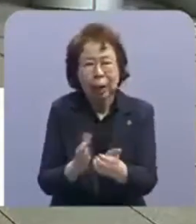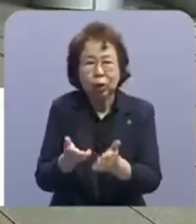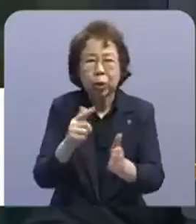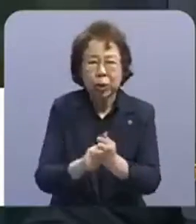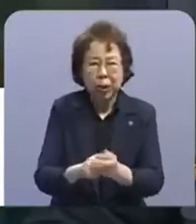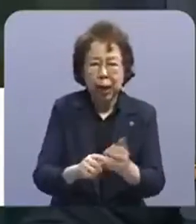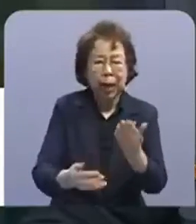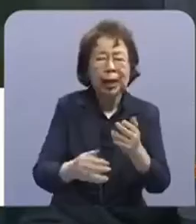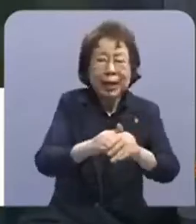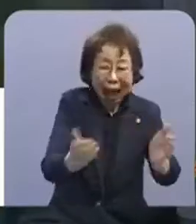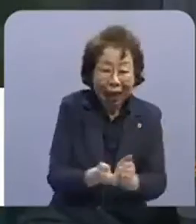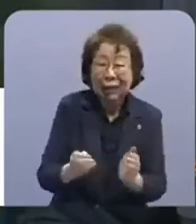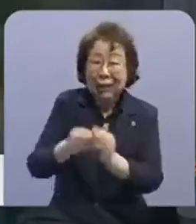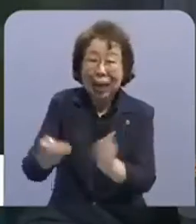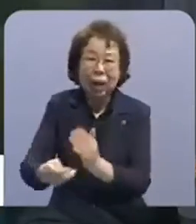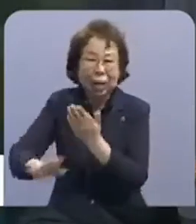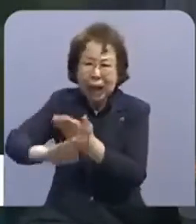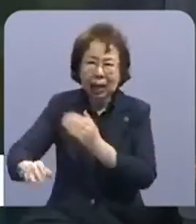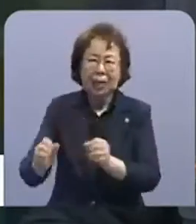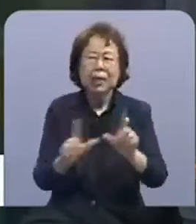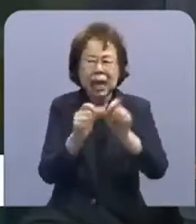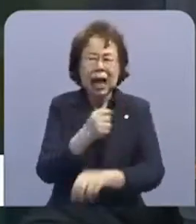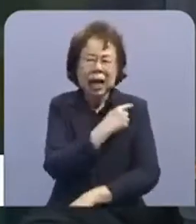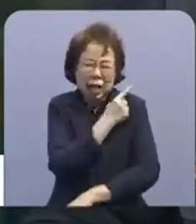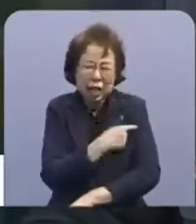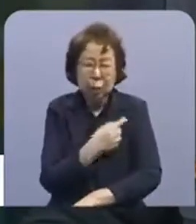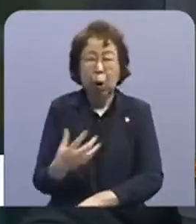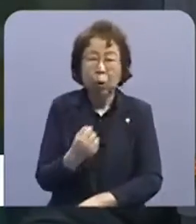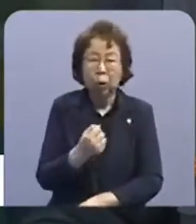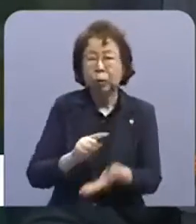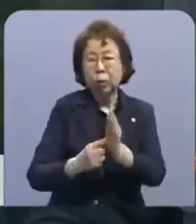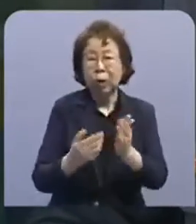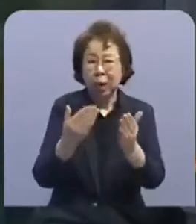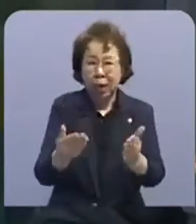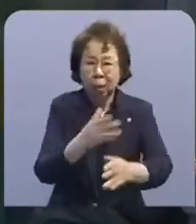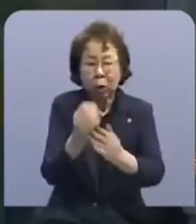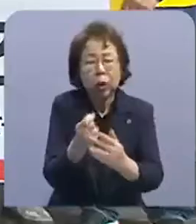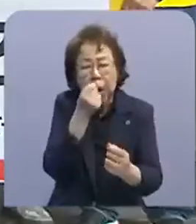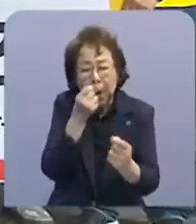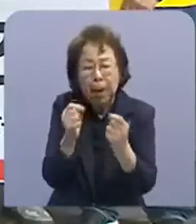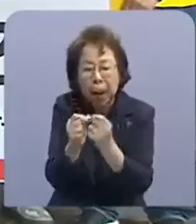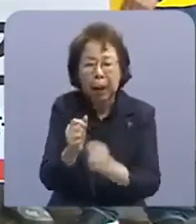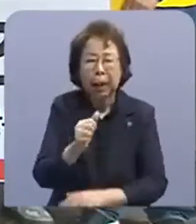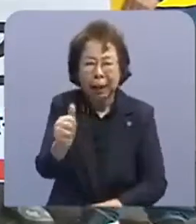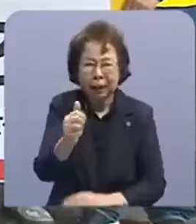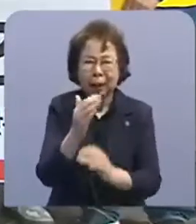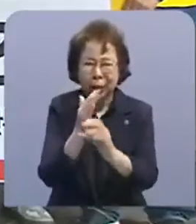양당과 차별화한 생활기본권 공약을 앞세워 시민들에게